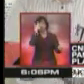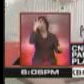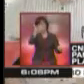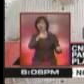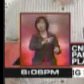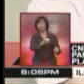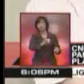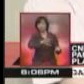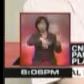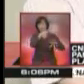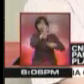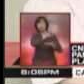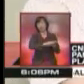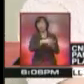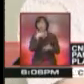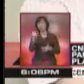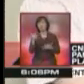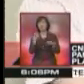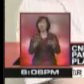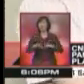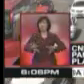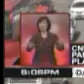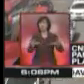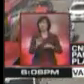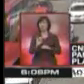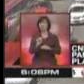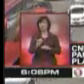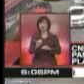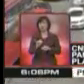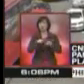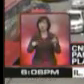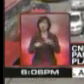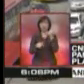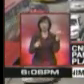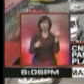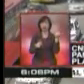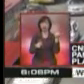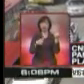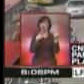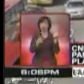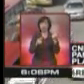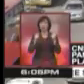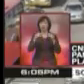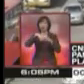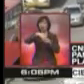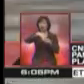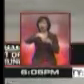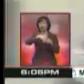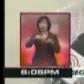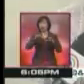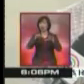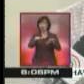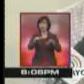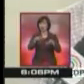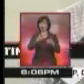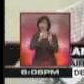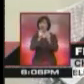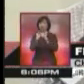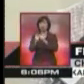naman umalma malaki na daw ang hinaan ng daloy ng trapiko dahil sa mga proyektong ipinatupad ng MMDA wala akong nakikitang